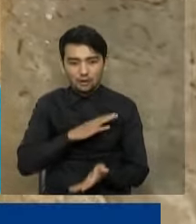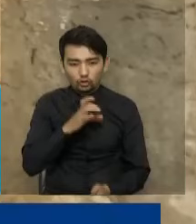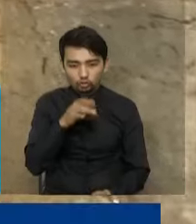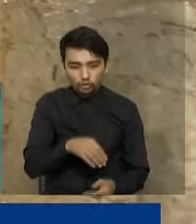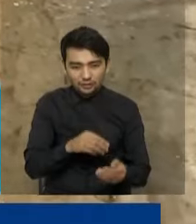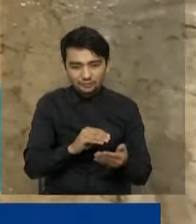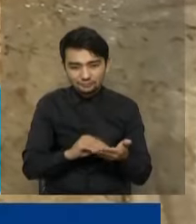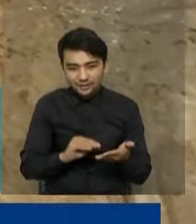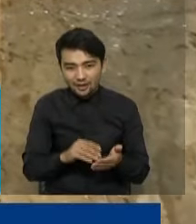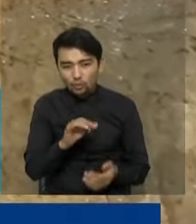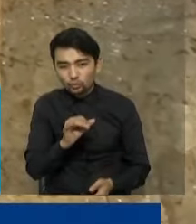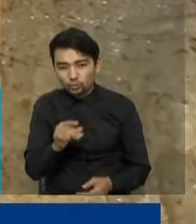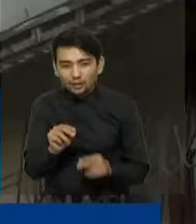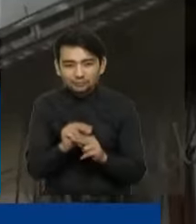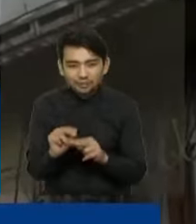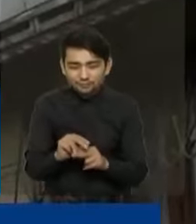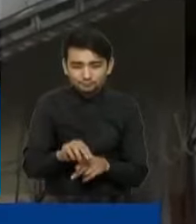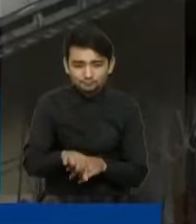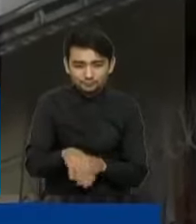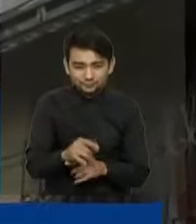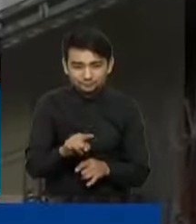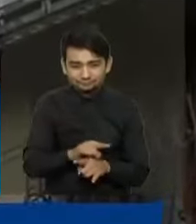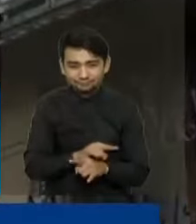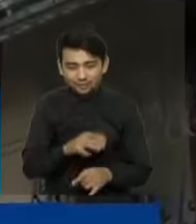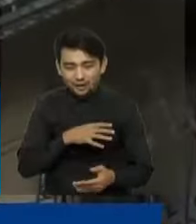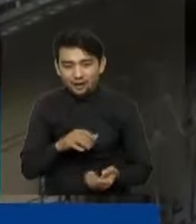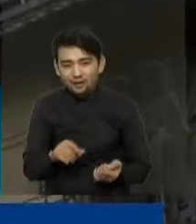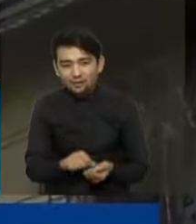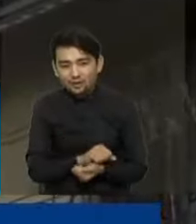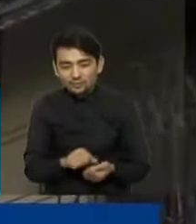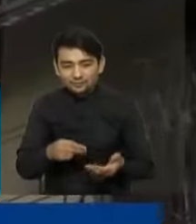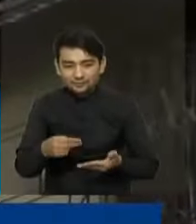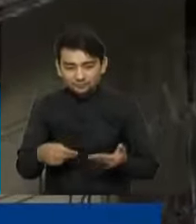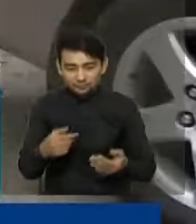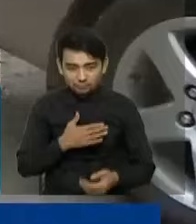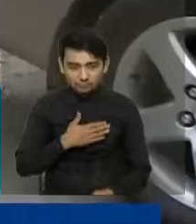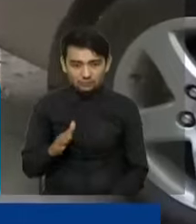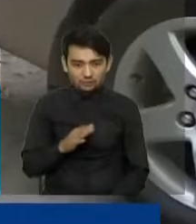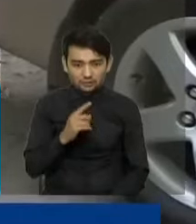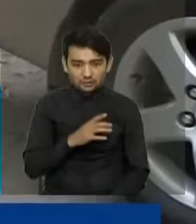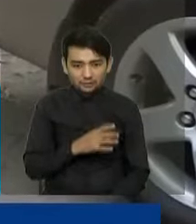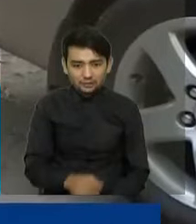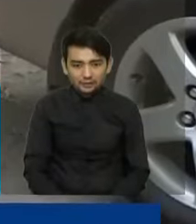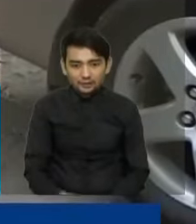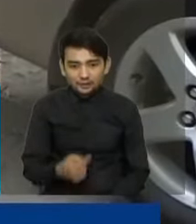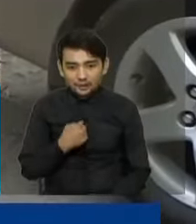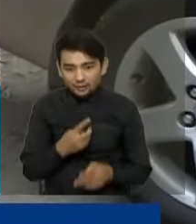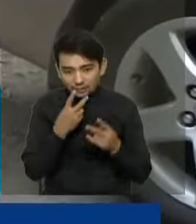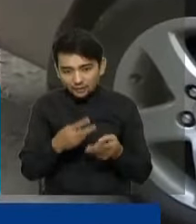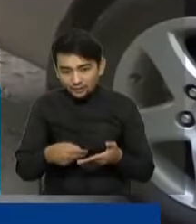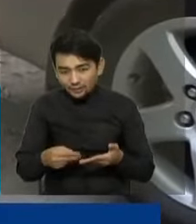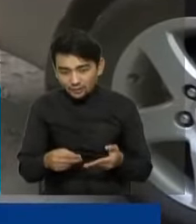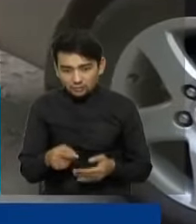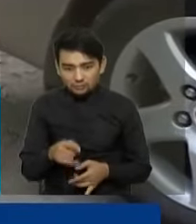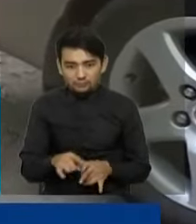якобы не оказывались. К тому же люди утверждают, что подписи в договоре им не принадлежат. Я посмотрела, подпись там